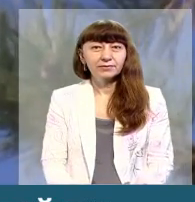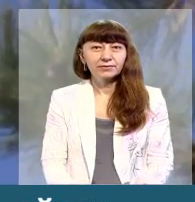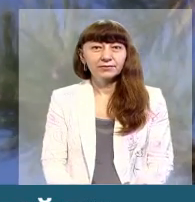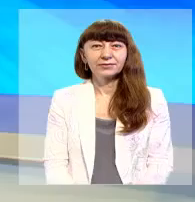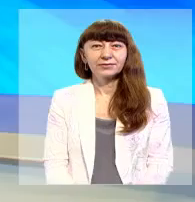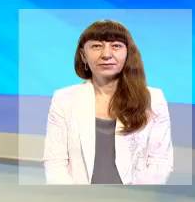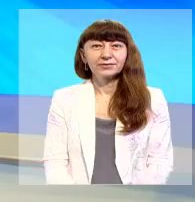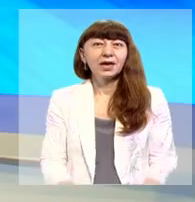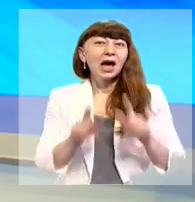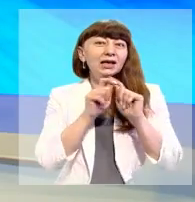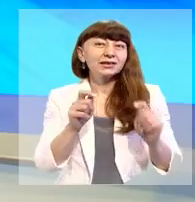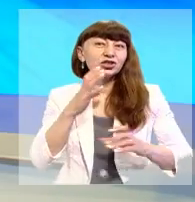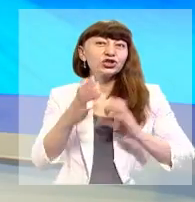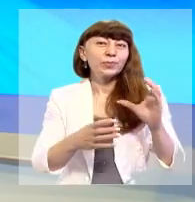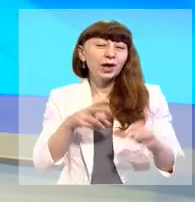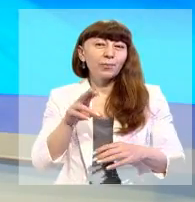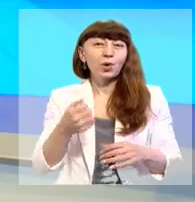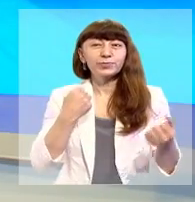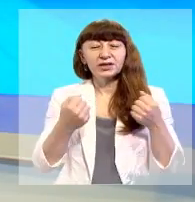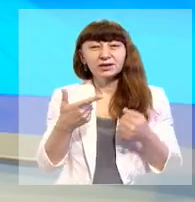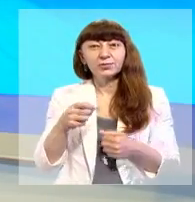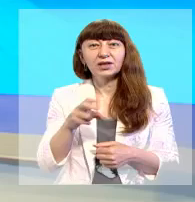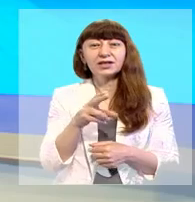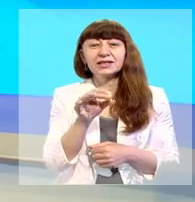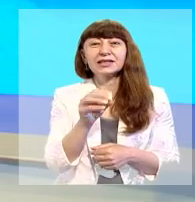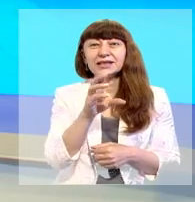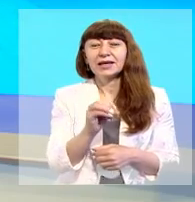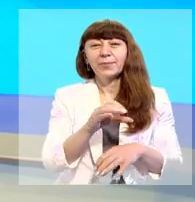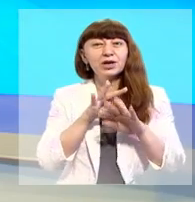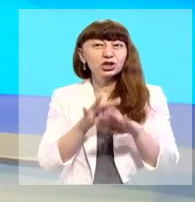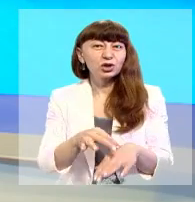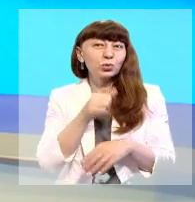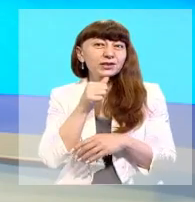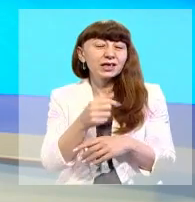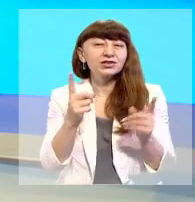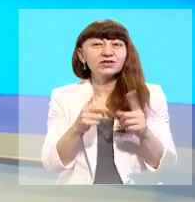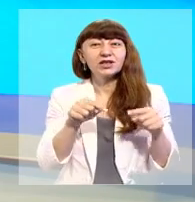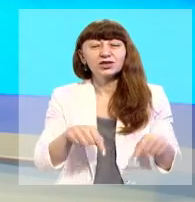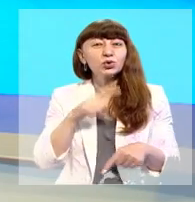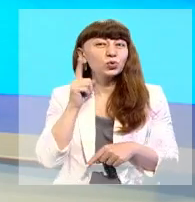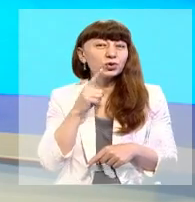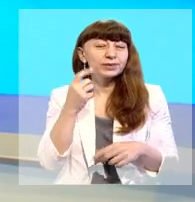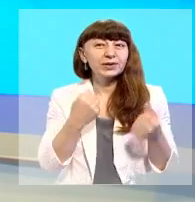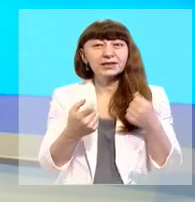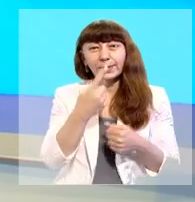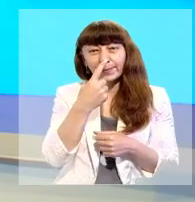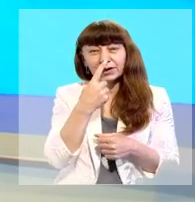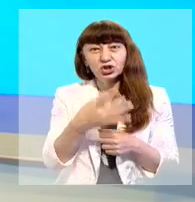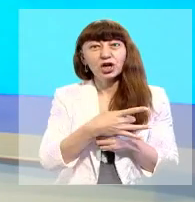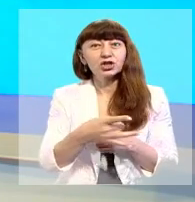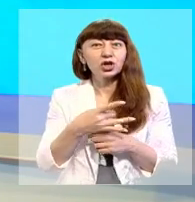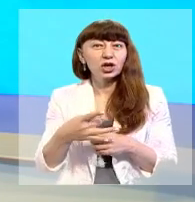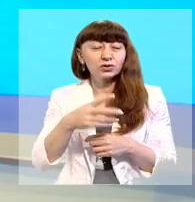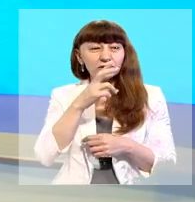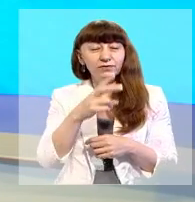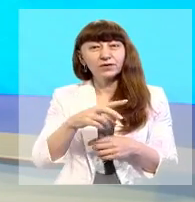Костанай. Открытый чемпионат по спортивной гимнастике прошел в Костанае. Здесь собрались юные спортсмены из ближайших регионов страны.